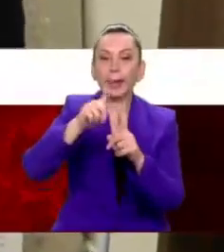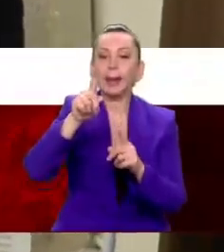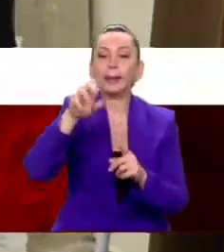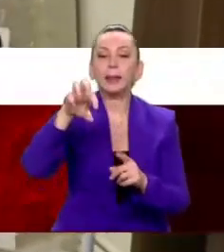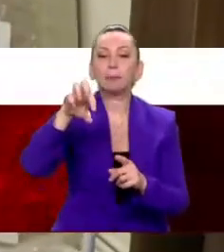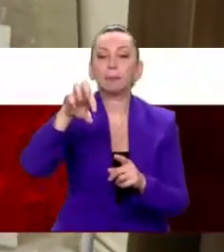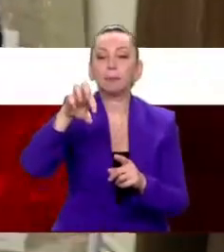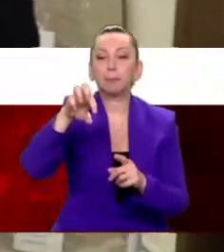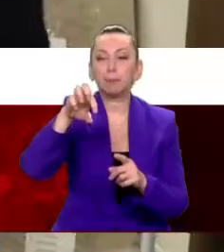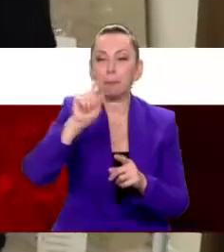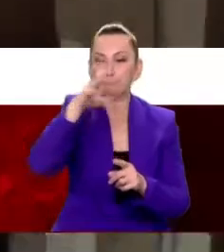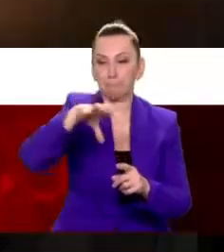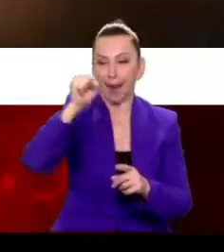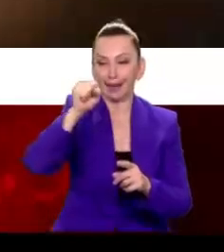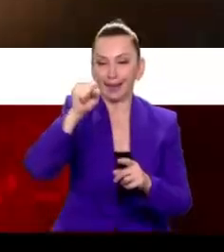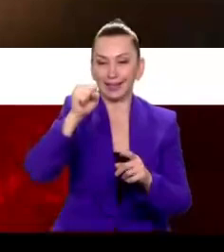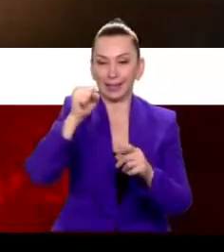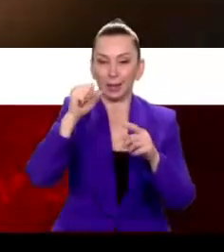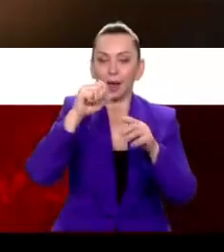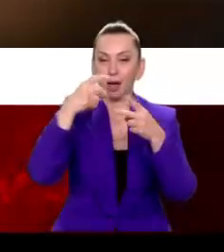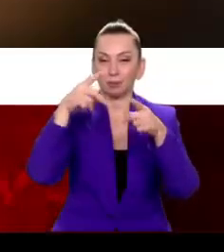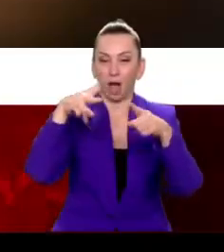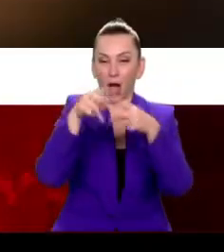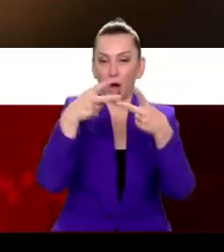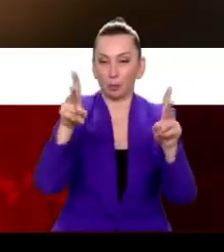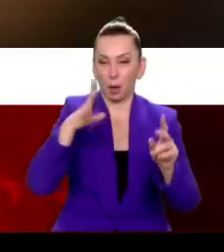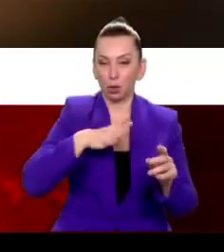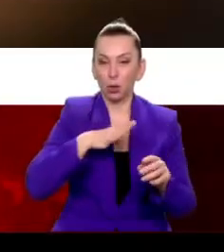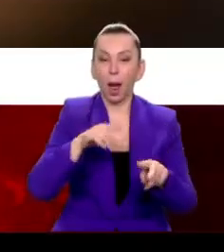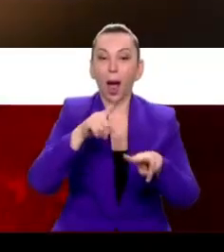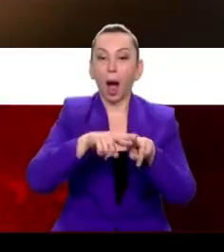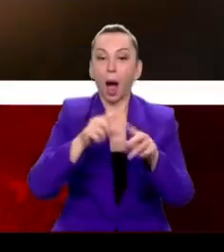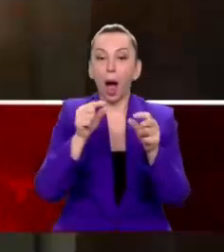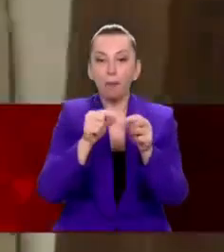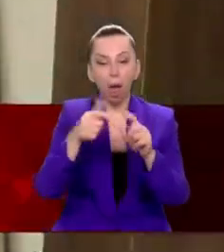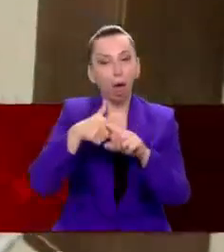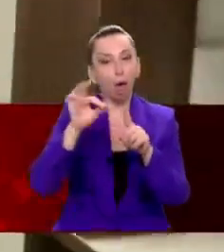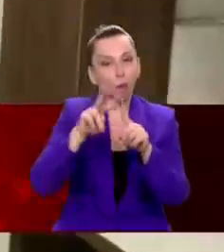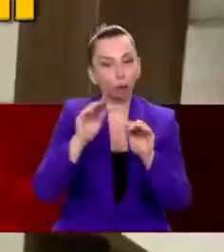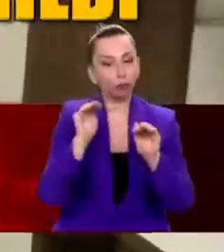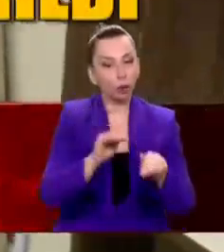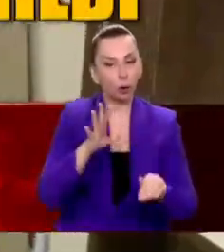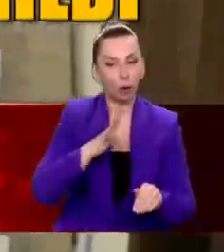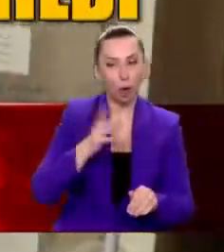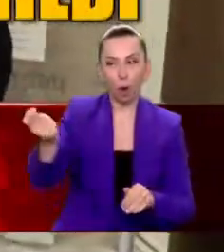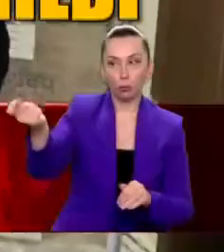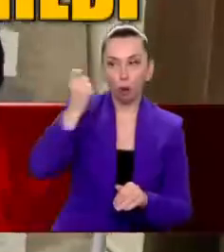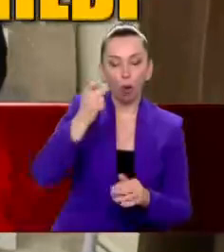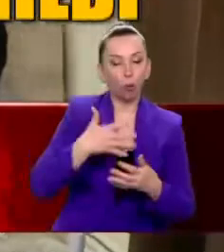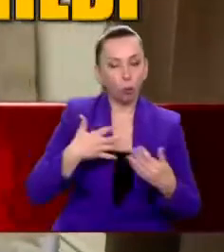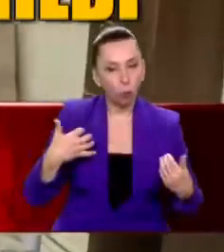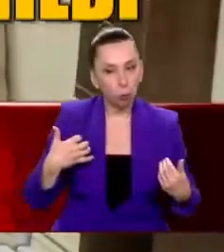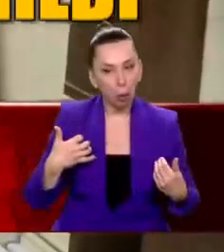merkezini kurmak karı koca iki Profesör kendisine Avrupa Birliği fonu desteği sağlayacağını söyledi Güven sağladı ve